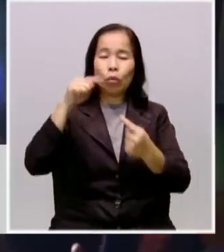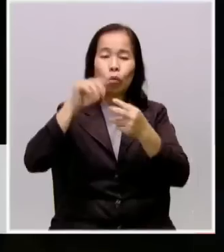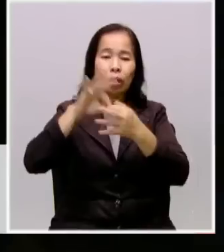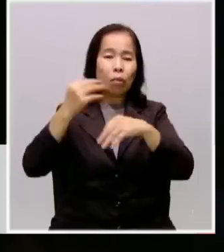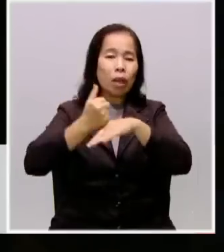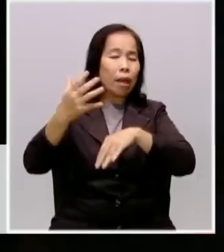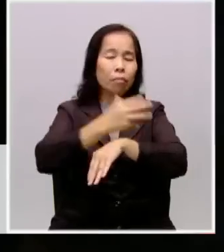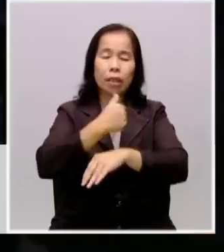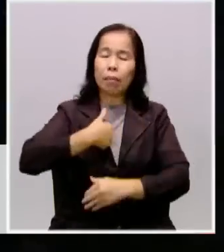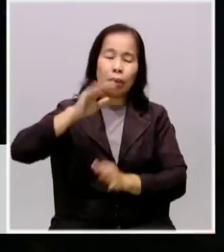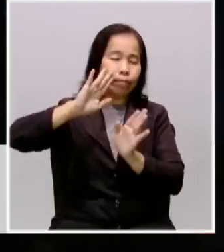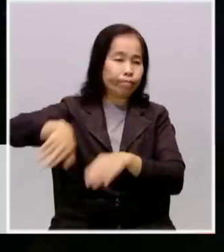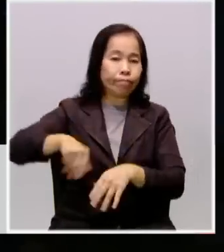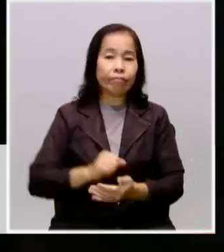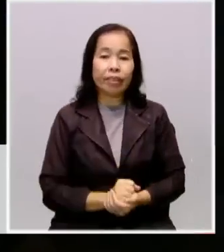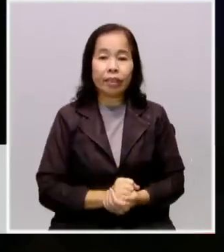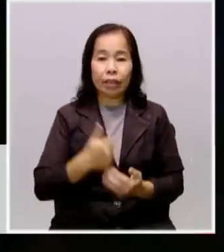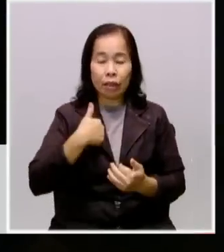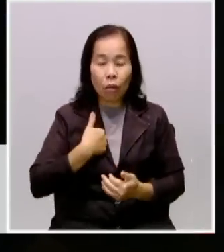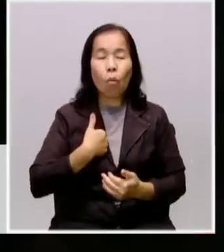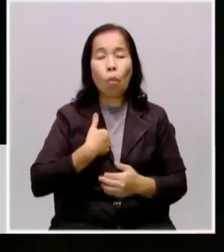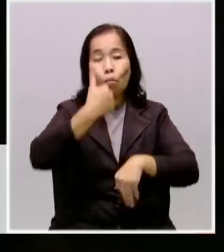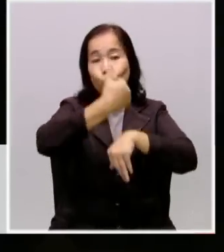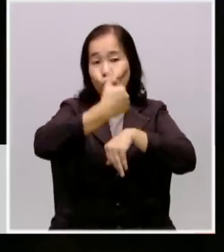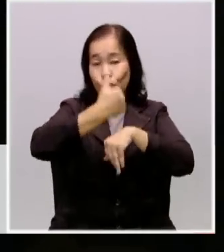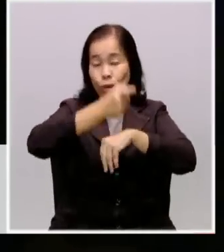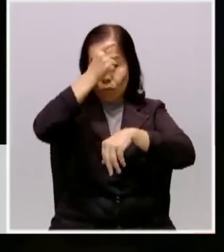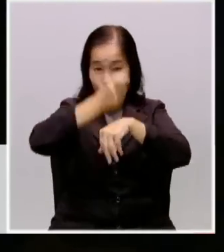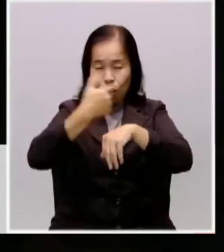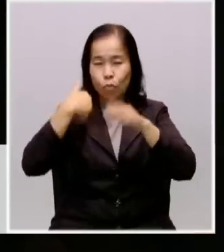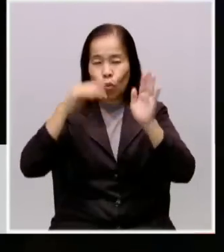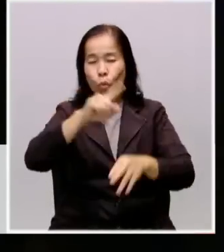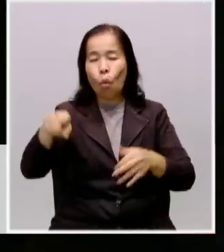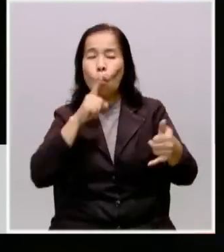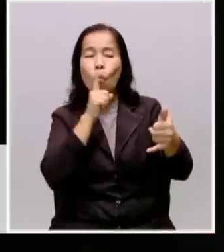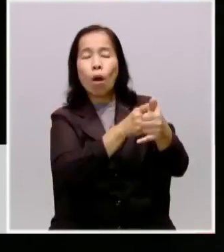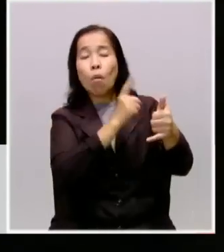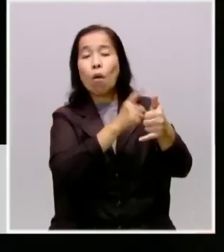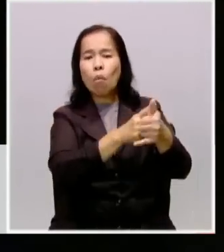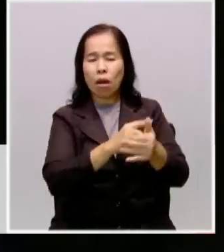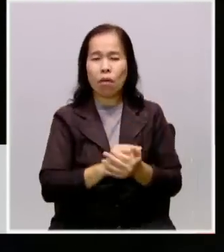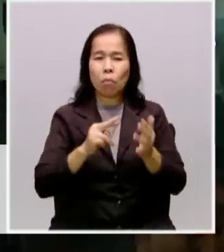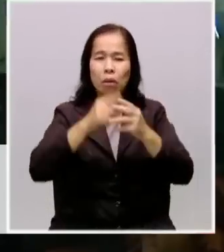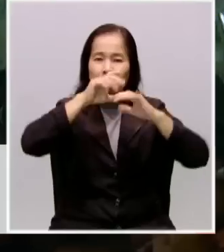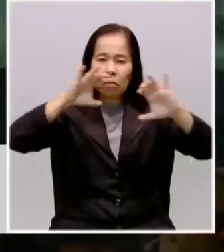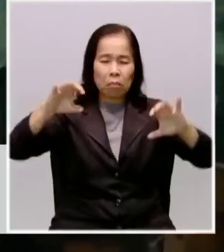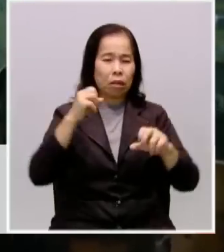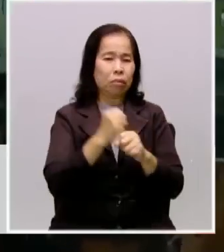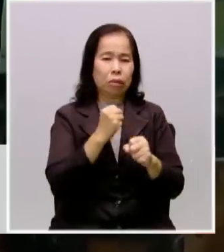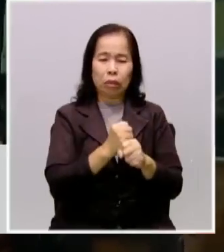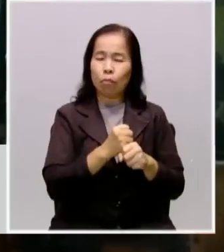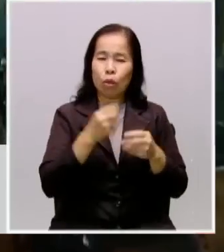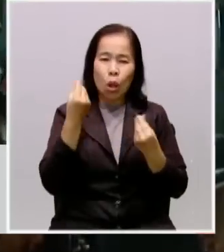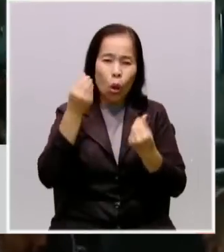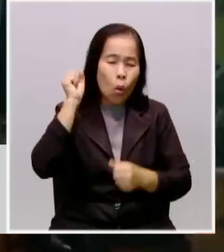ค่ะความเคลื่อนไหวของผู้นำตุรกีมีขึ้นท่ามกลางเสียงวิพากษ์วิจารณ์ว่ารัฐบาลรับมือกับแผ่นดินไหวขนาด 7.8 ที่เกิด